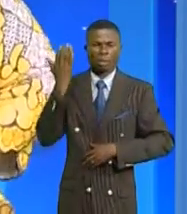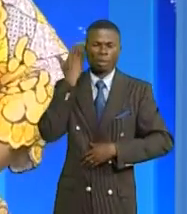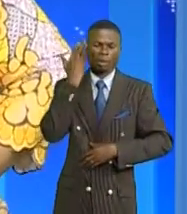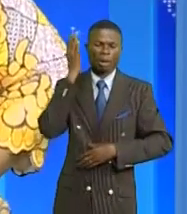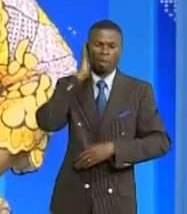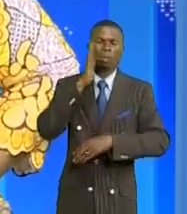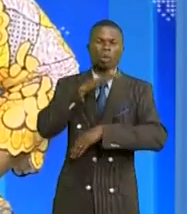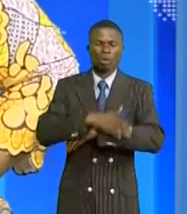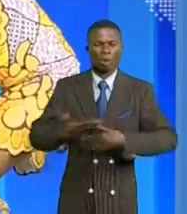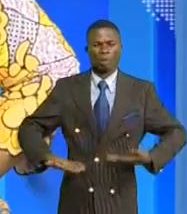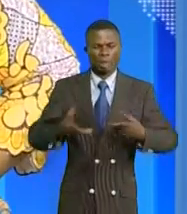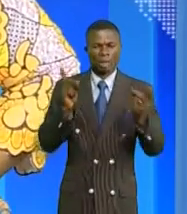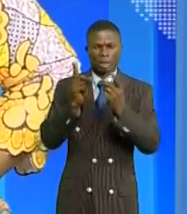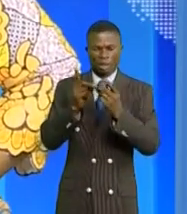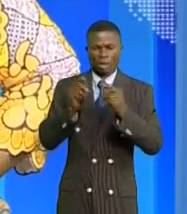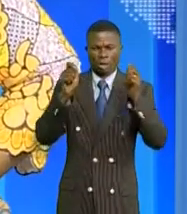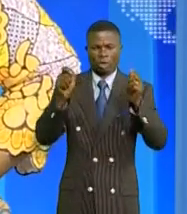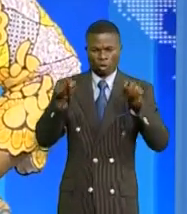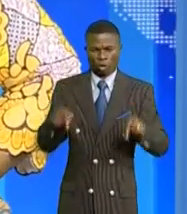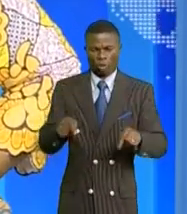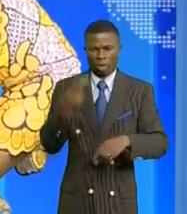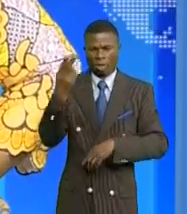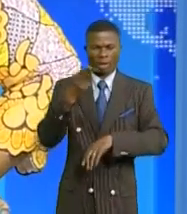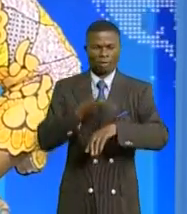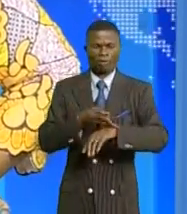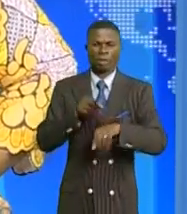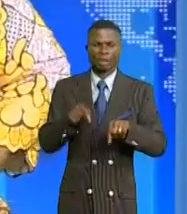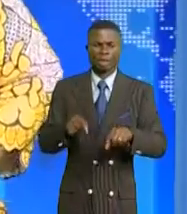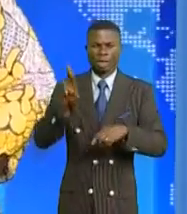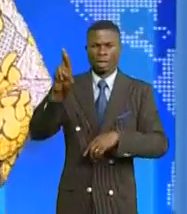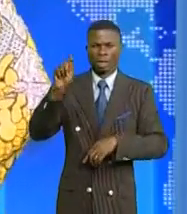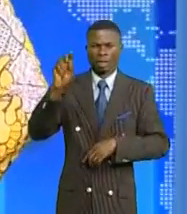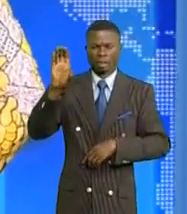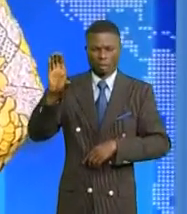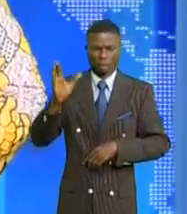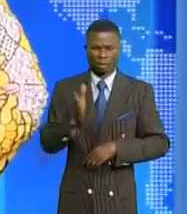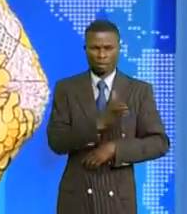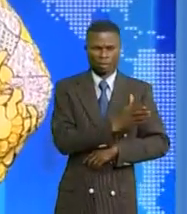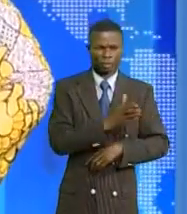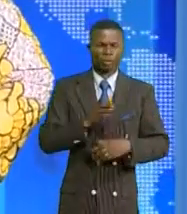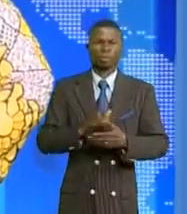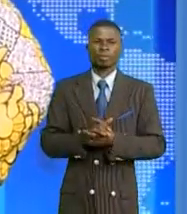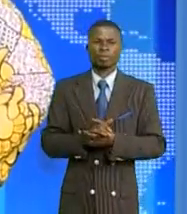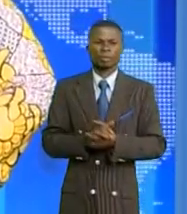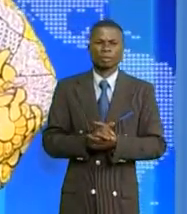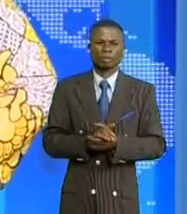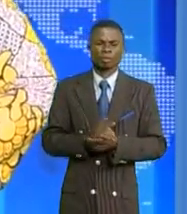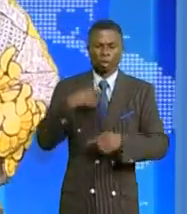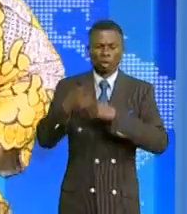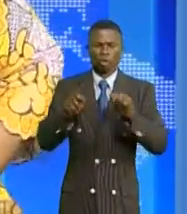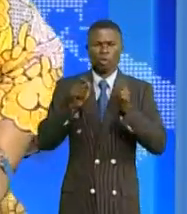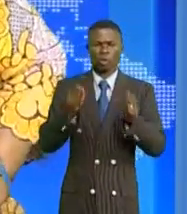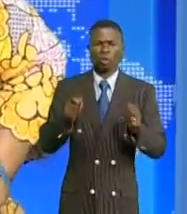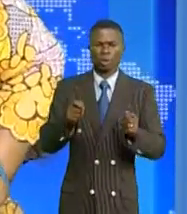bonsoir et très heureuse de vous retrouver à travers cette grande édition d'informations sur la chaîne nationale. Ouvrons ce journal